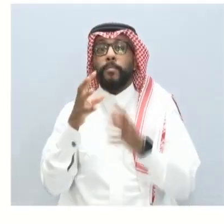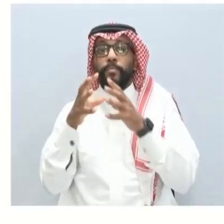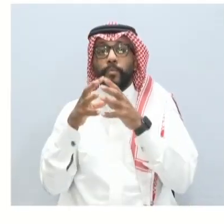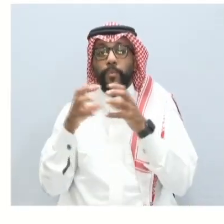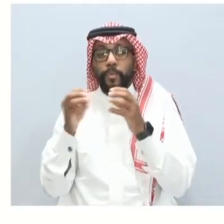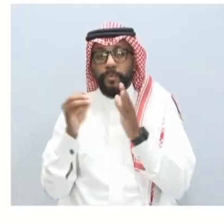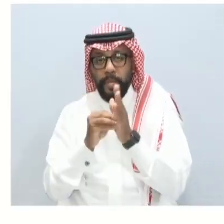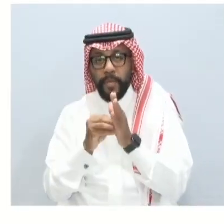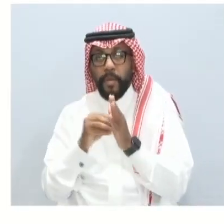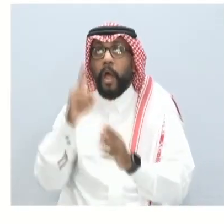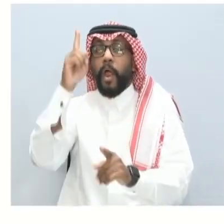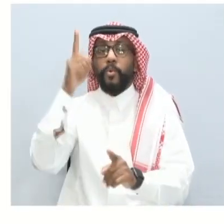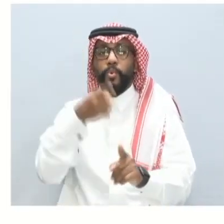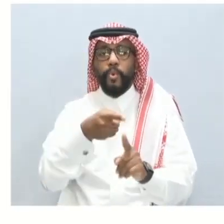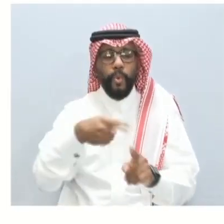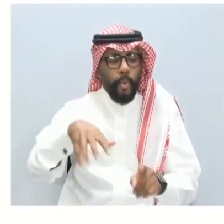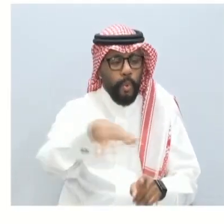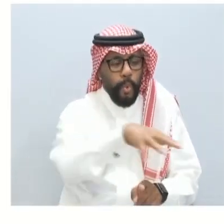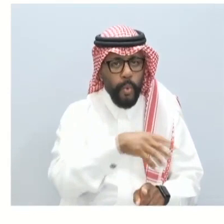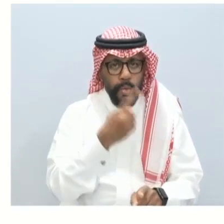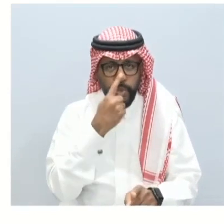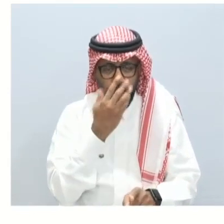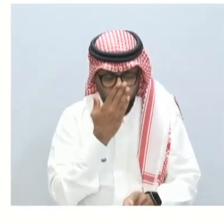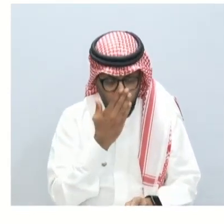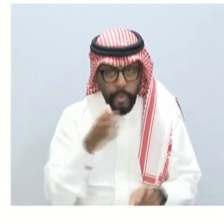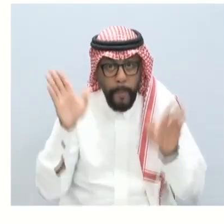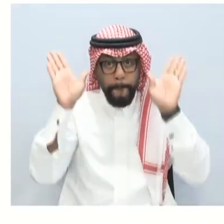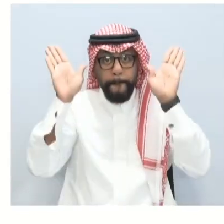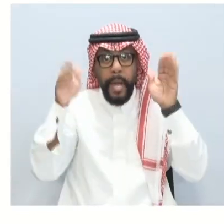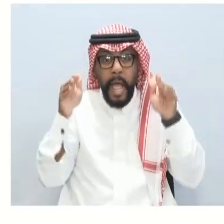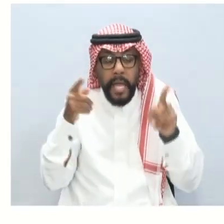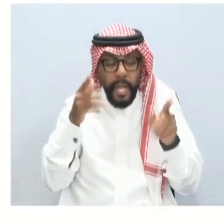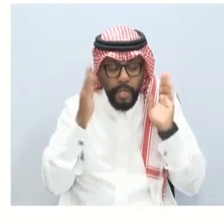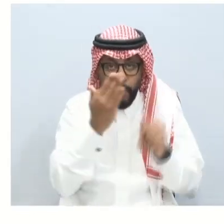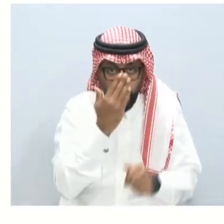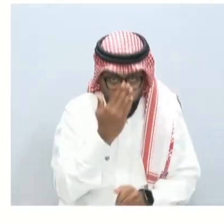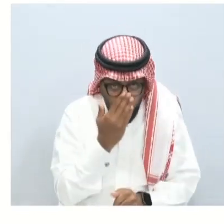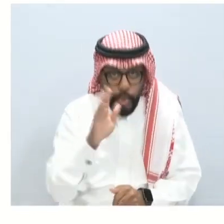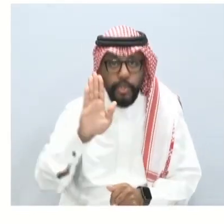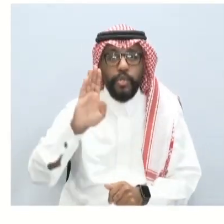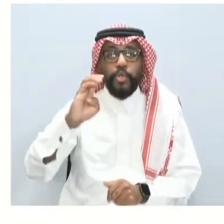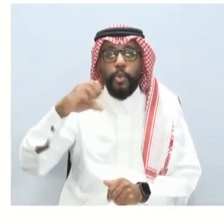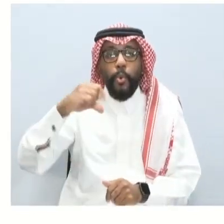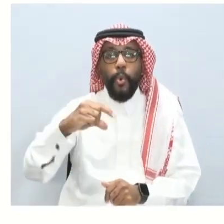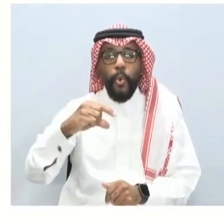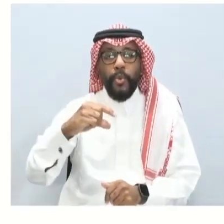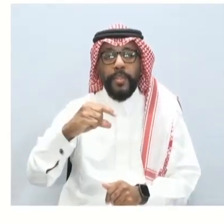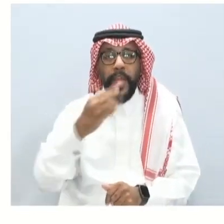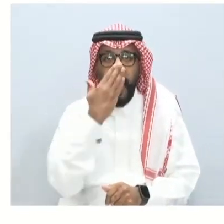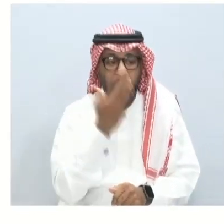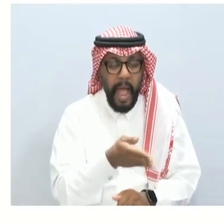واذ قلنا للملائكه اسجدوا لادم فسجدوا الا ابليس ابى واستكبر وكان من